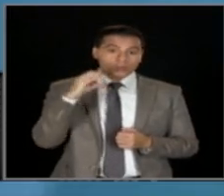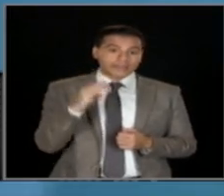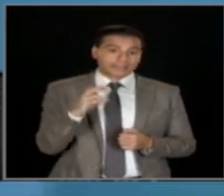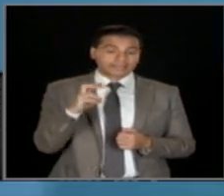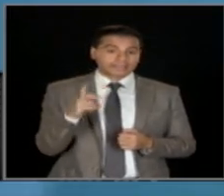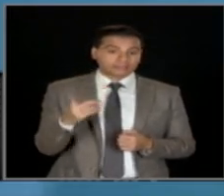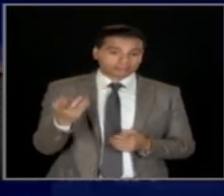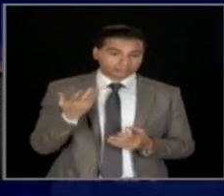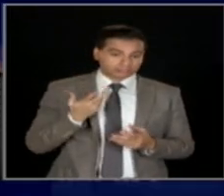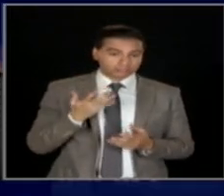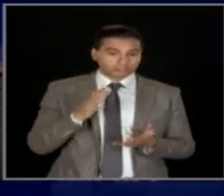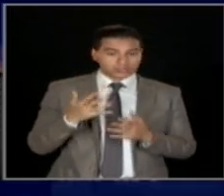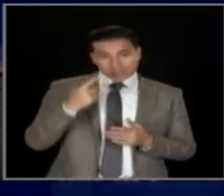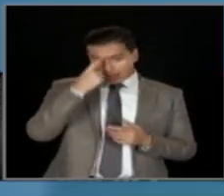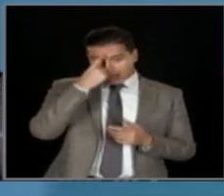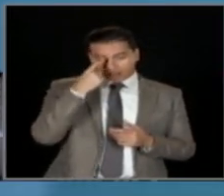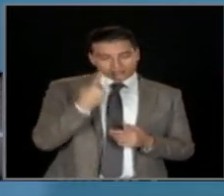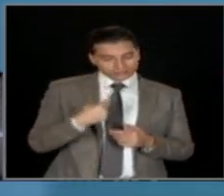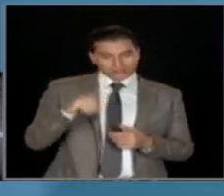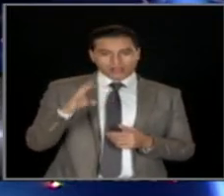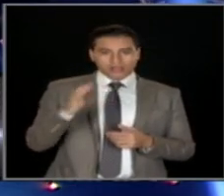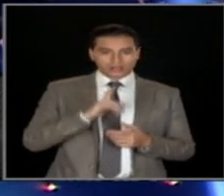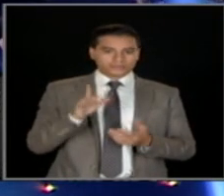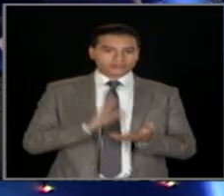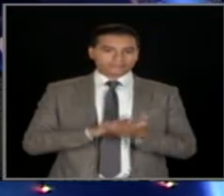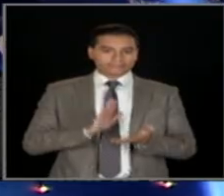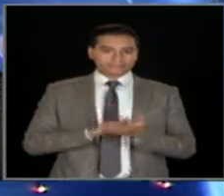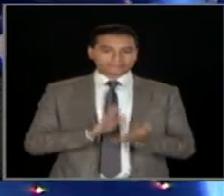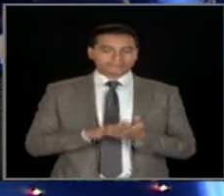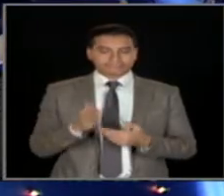الهند. الهند صح. اجابه صحيحه.